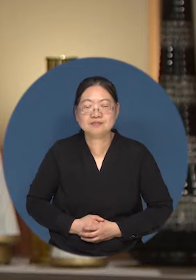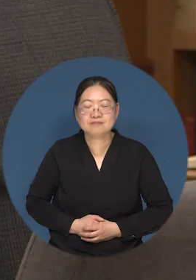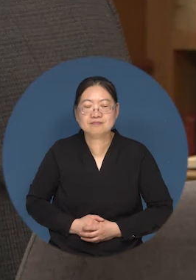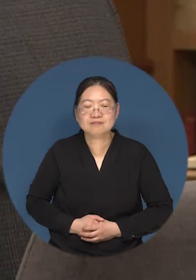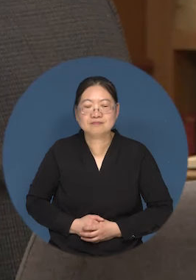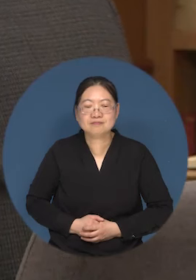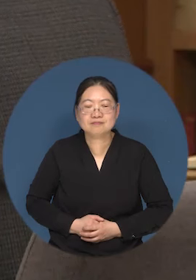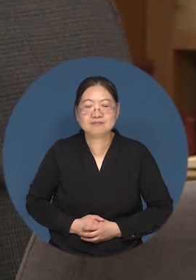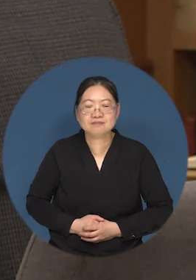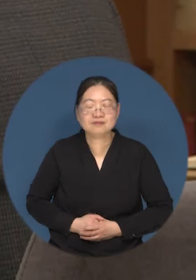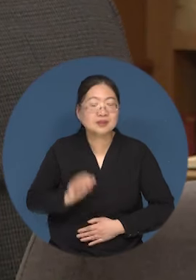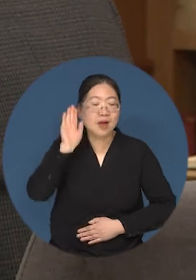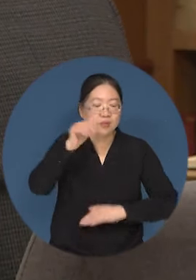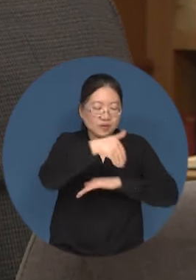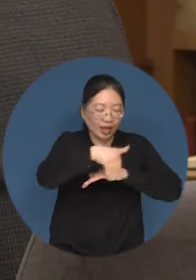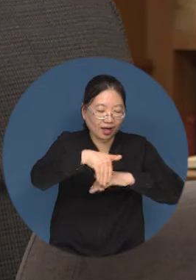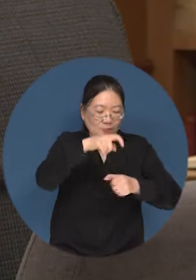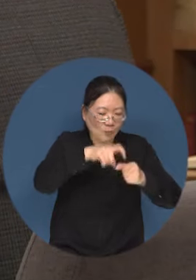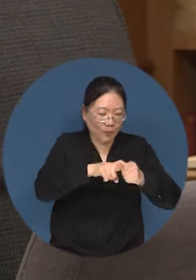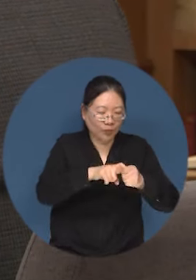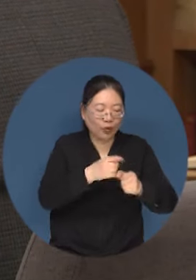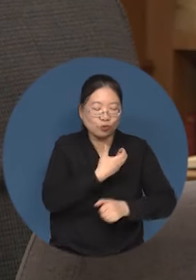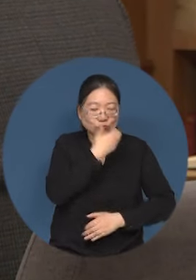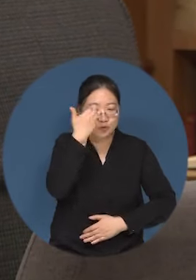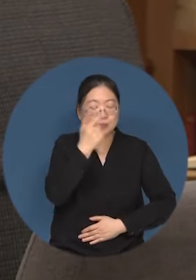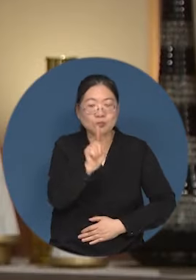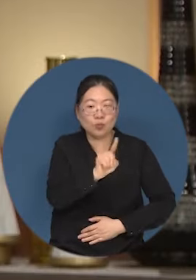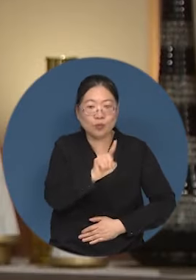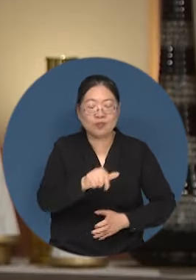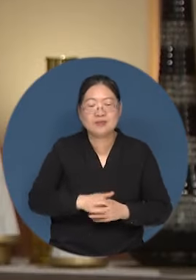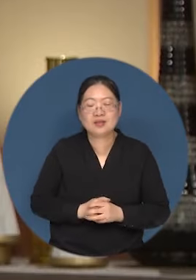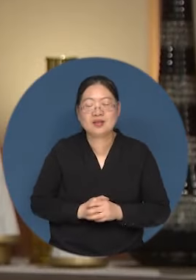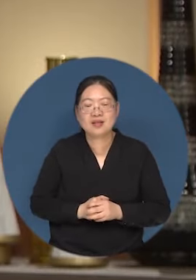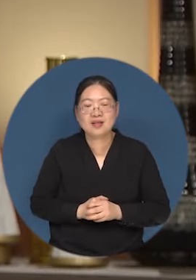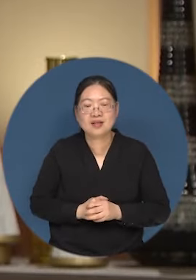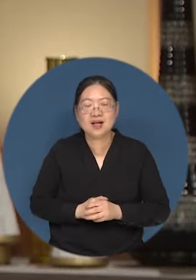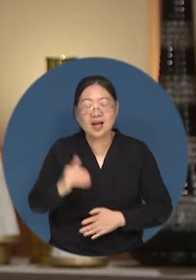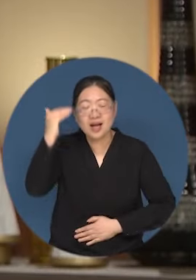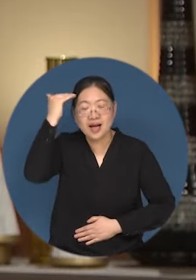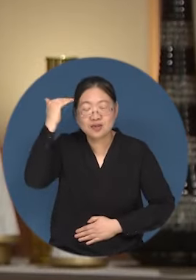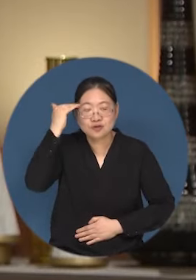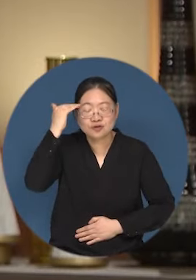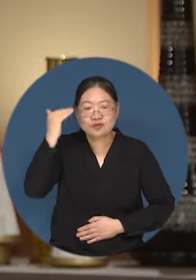네. 앞으로 계획이나 목표, 꿈이 있으시다면? 지금 우리나라에